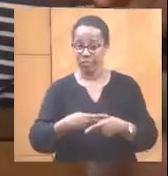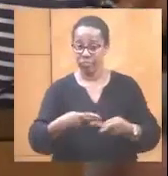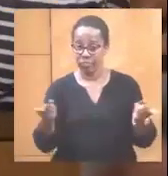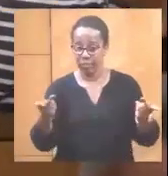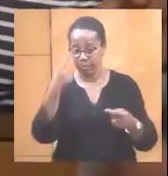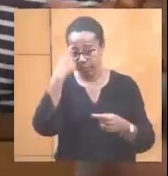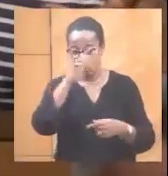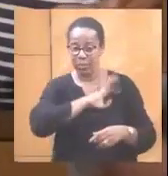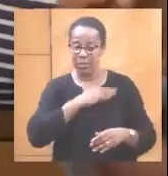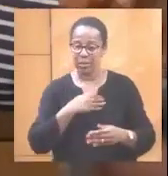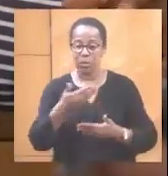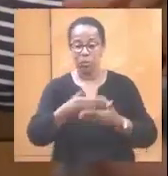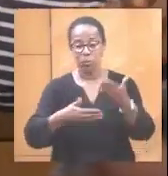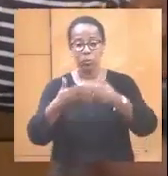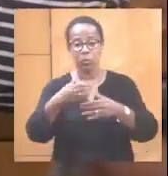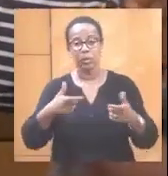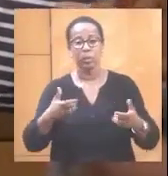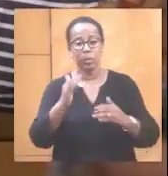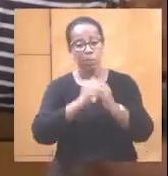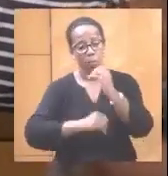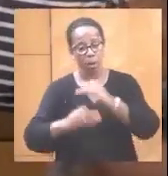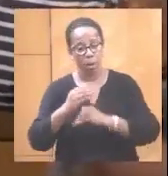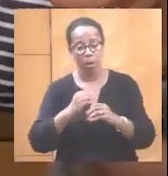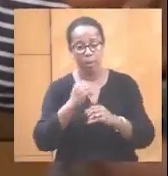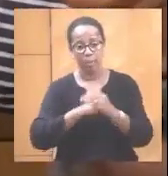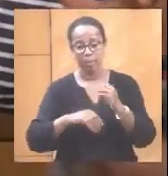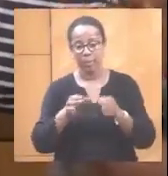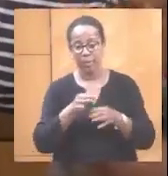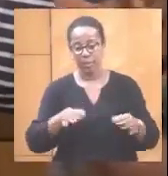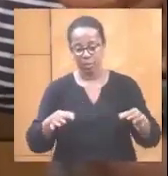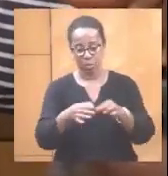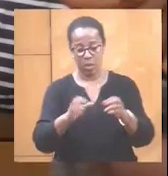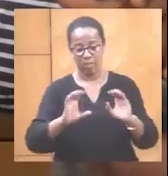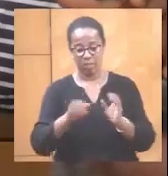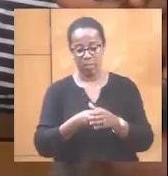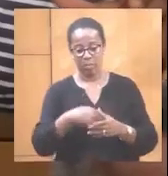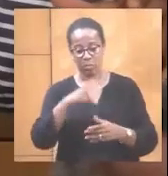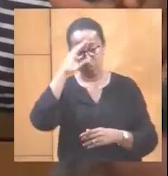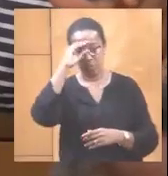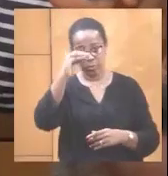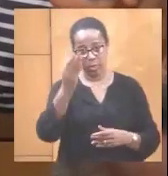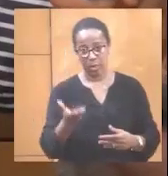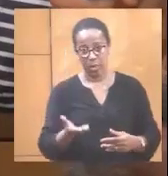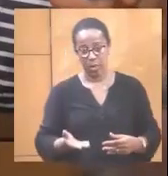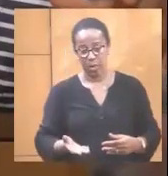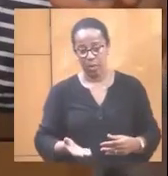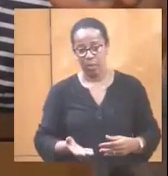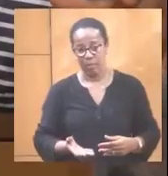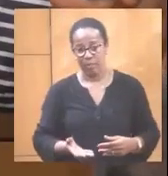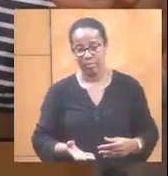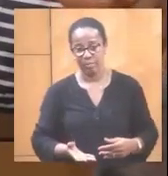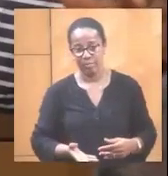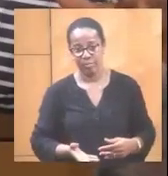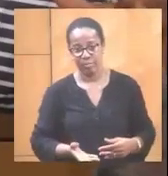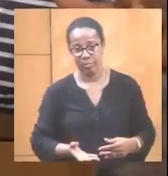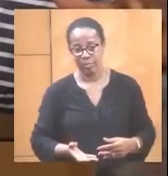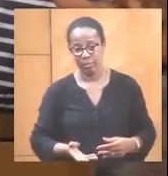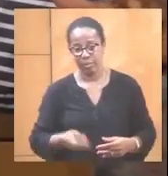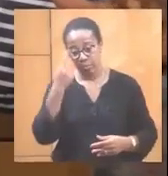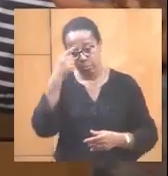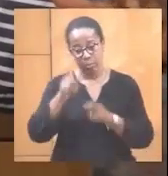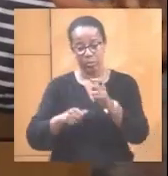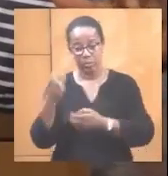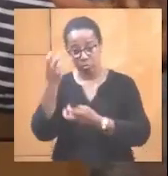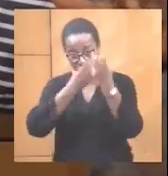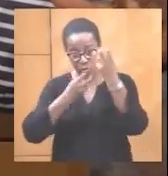pour bâtir notre programme territorial de formation professionnelle pour les demandeurs